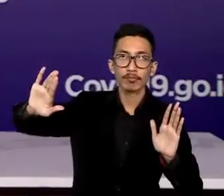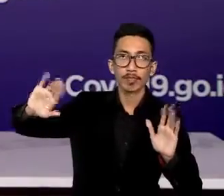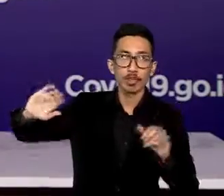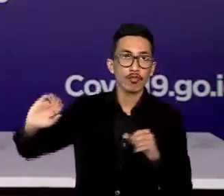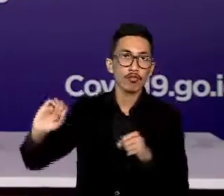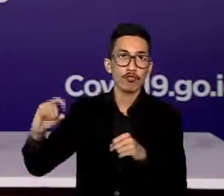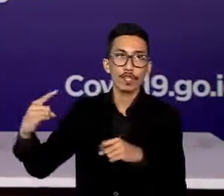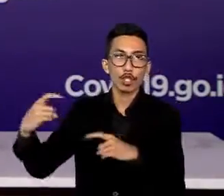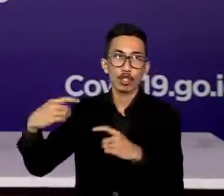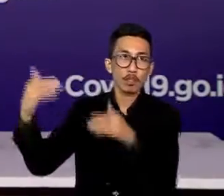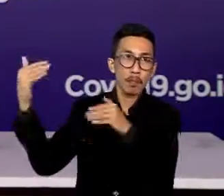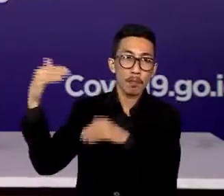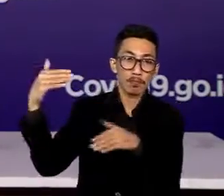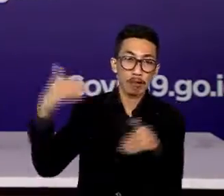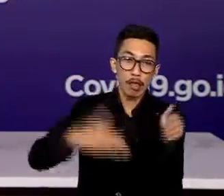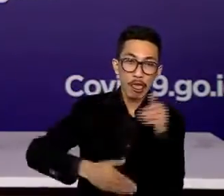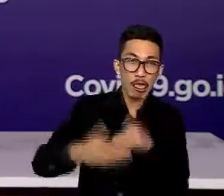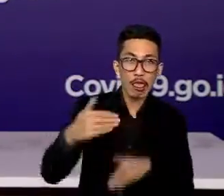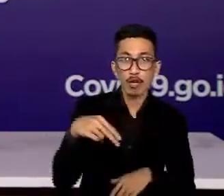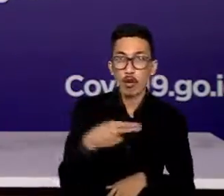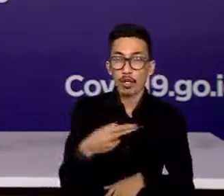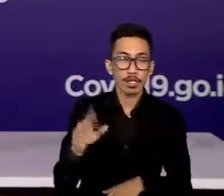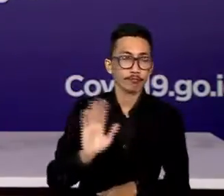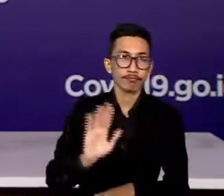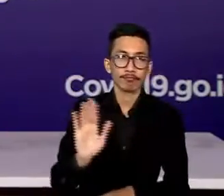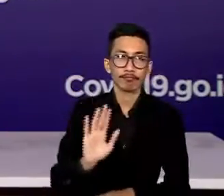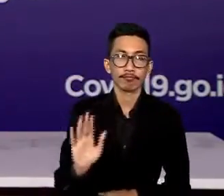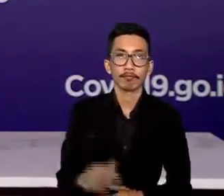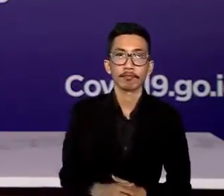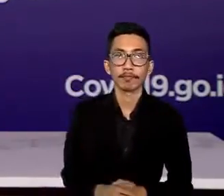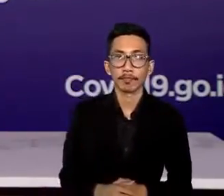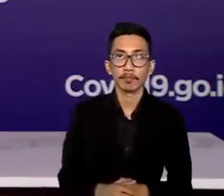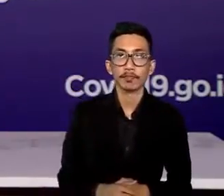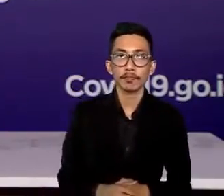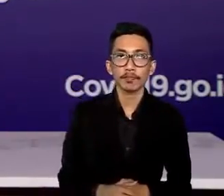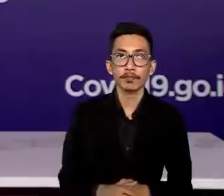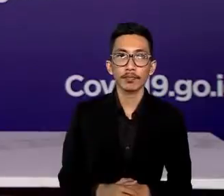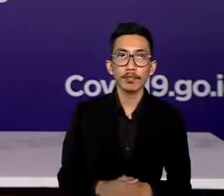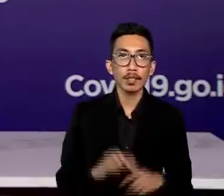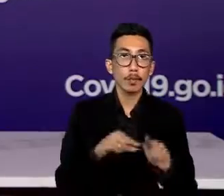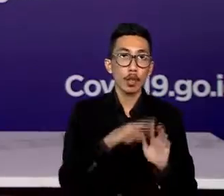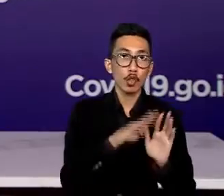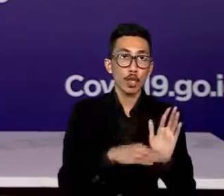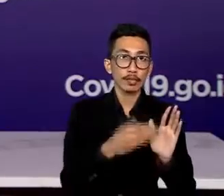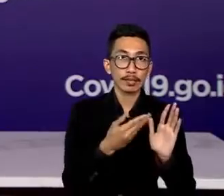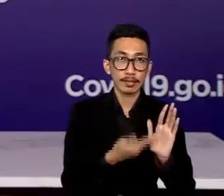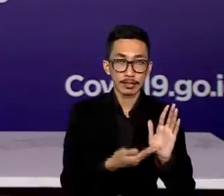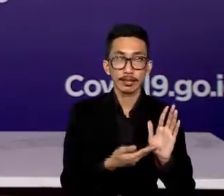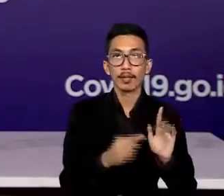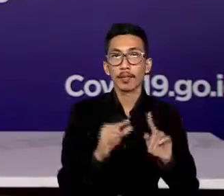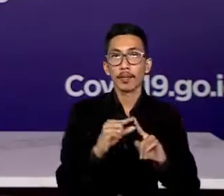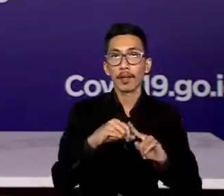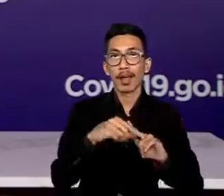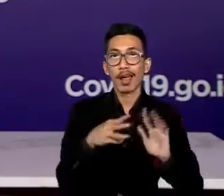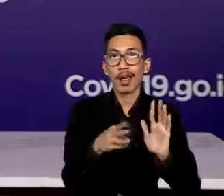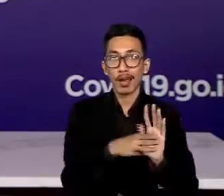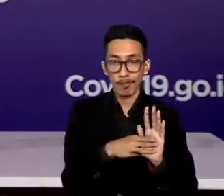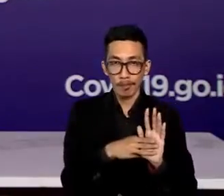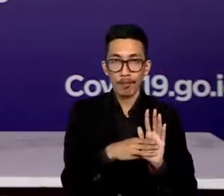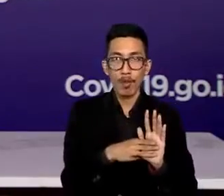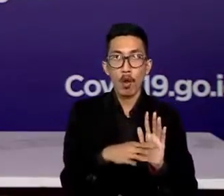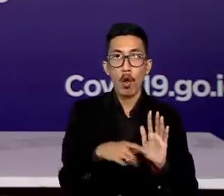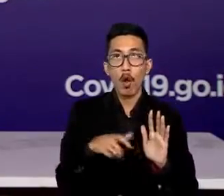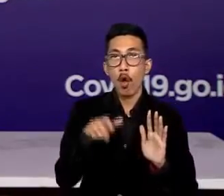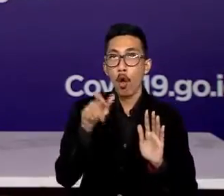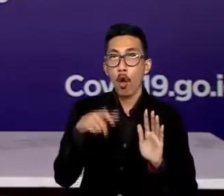Indonesia selanjutnya berdasarkan permenkumham ini maka di masa ppkm WNA